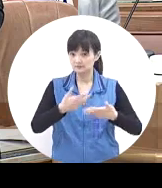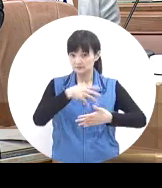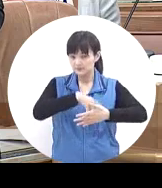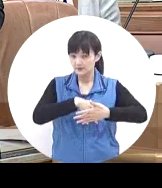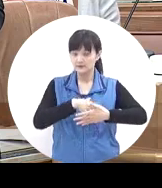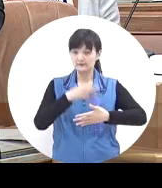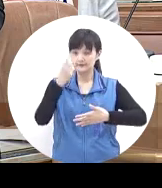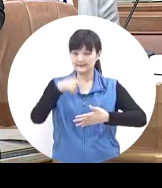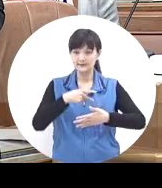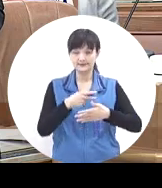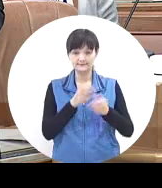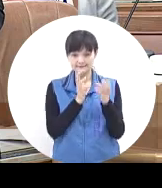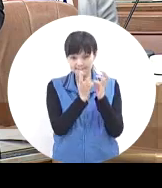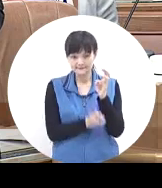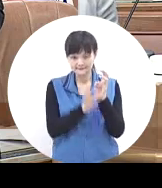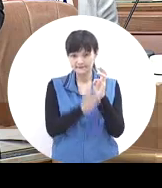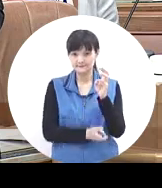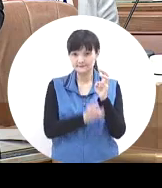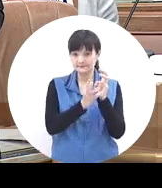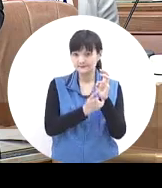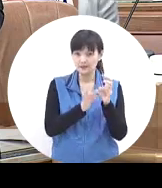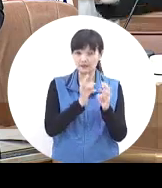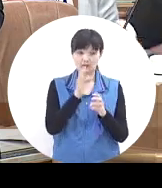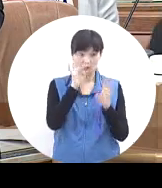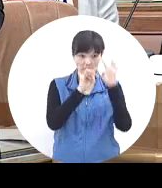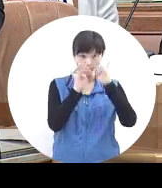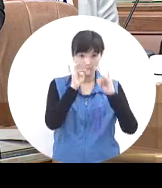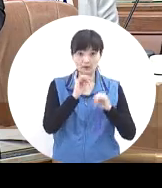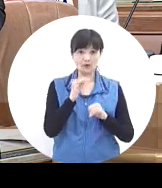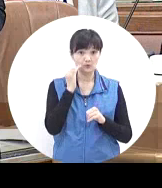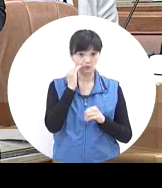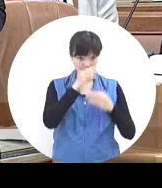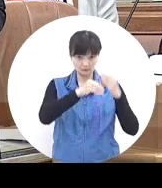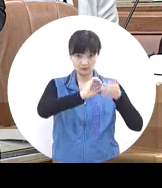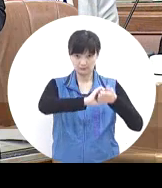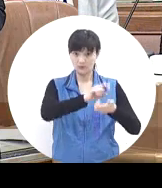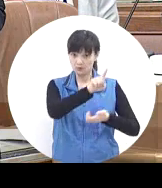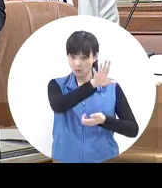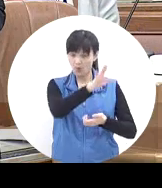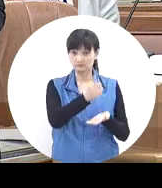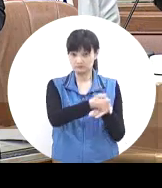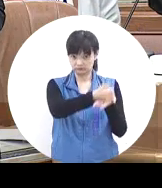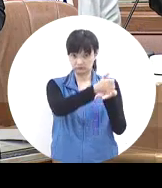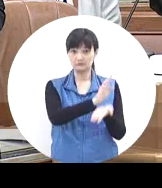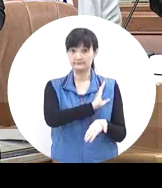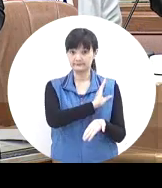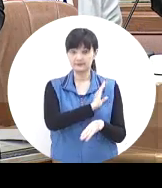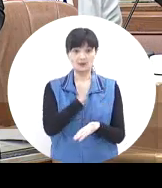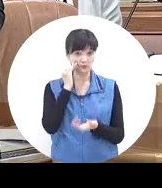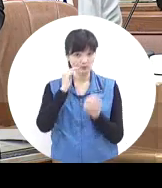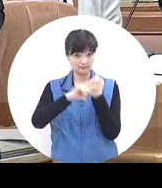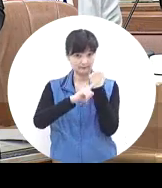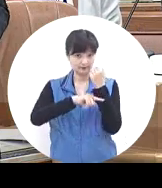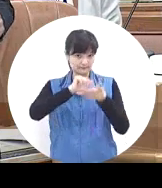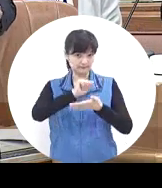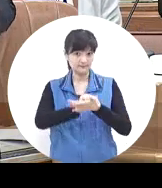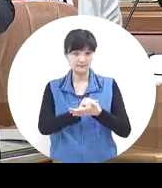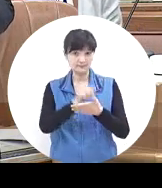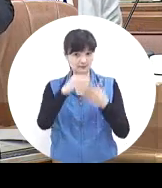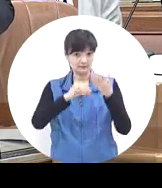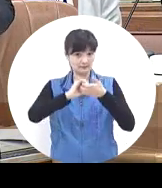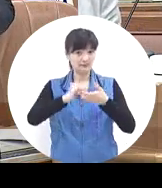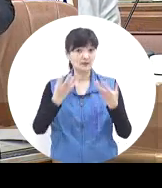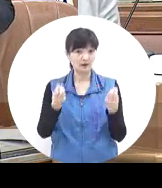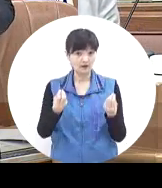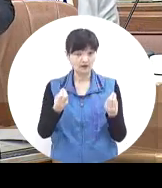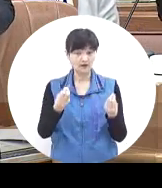啊。采购法有规定的，我们一定遵照采购法。那采购法没有规定的，那国人关切的